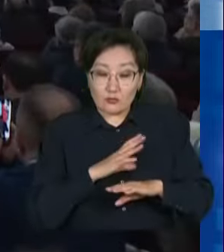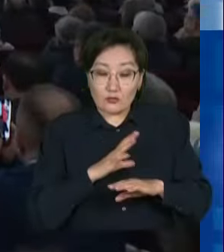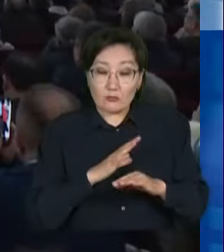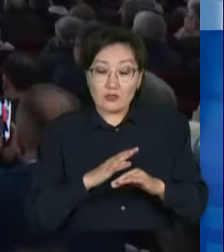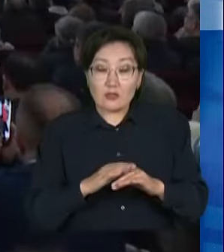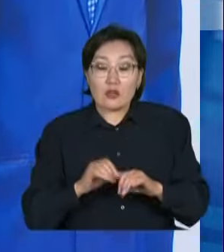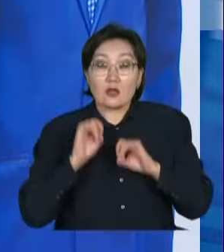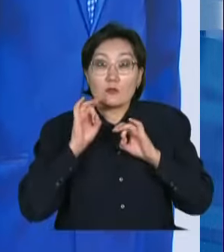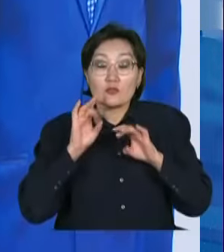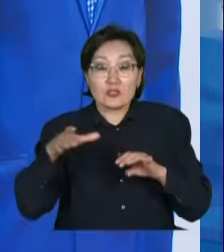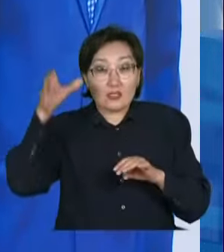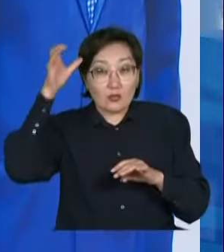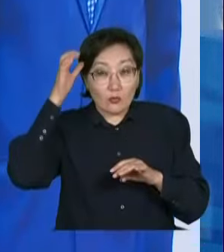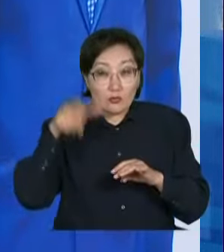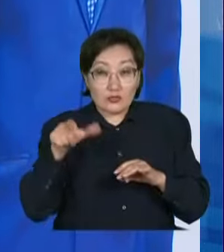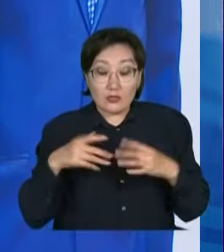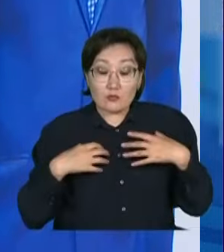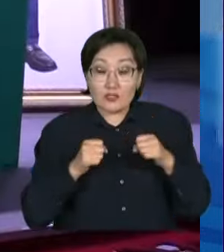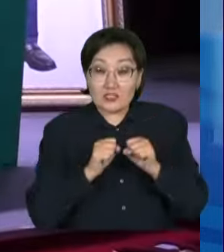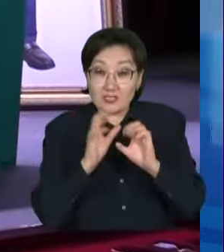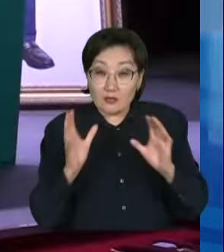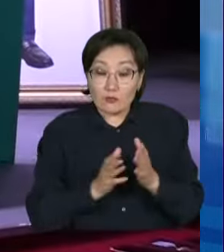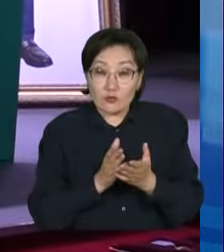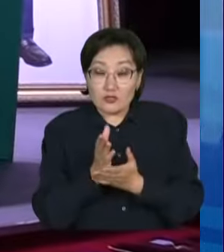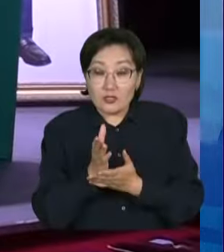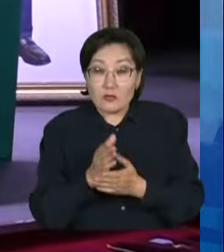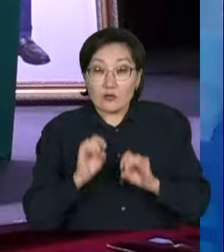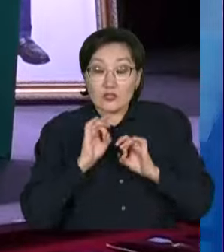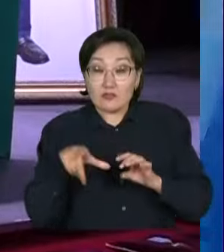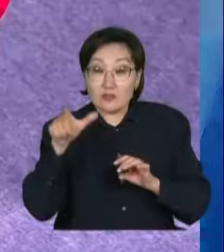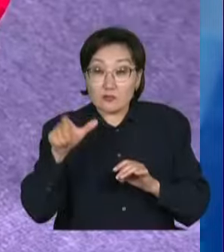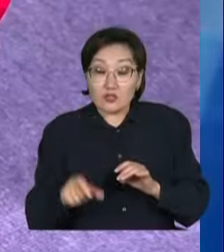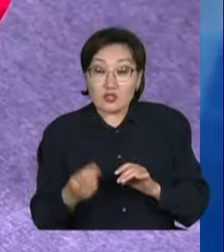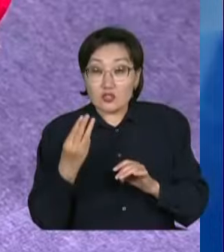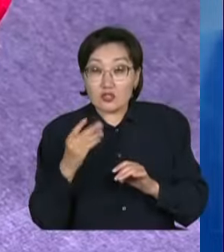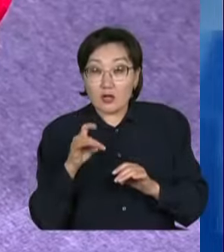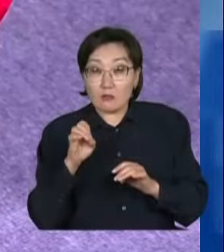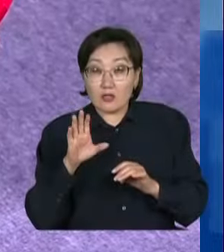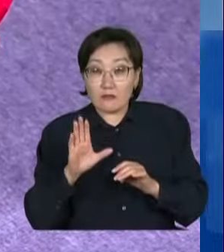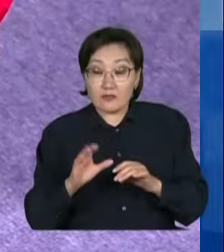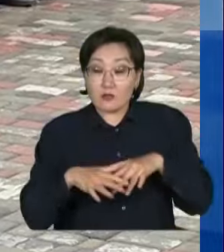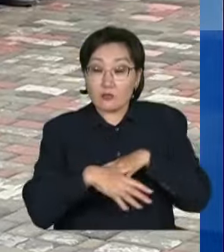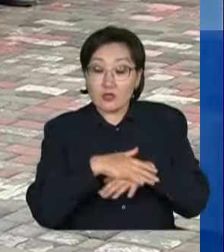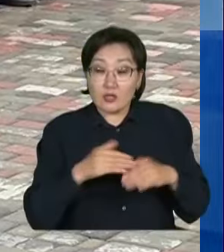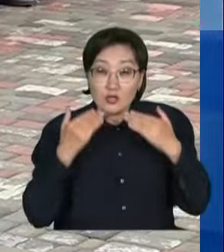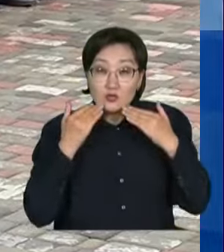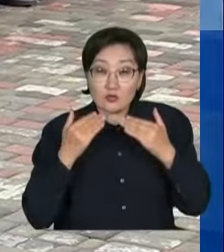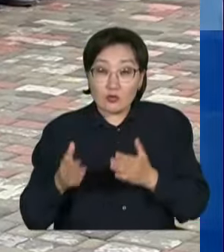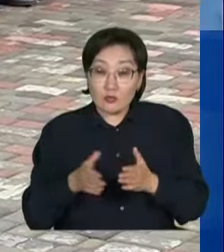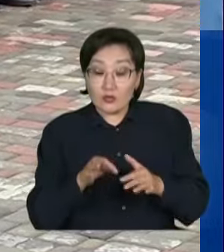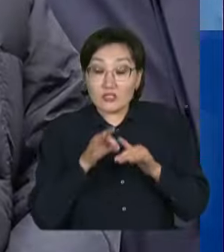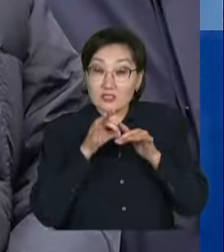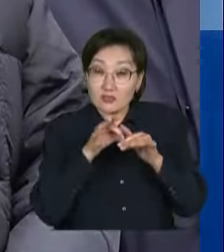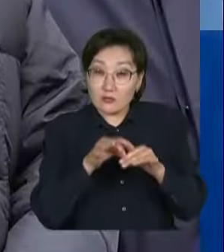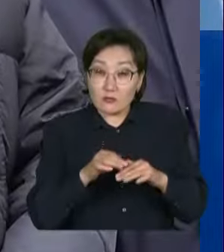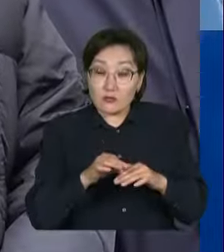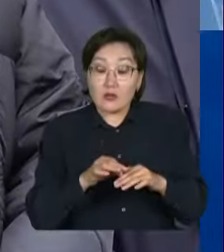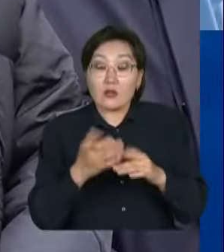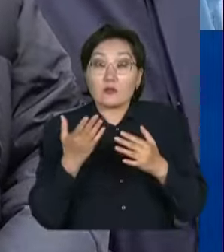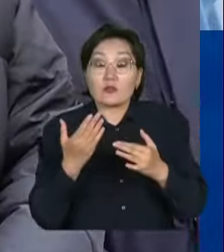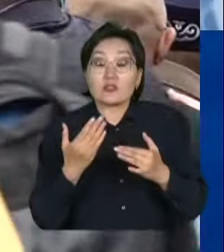Белгілі академик, денсаулық сақтау саласының аңызы Төрегелді Шармановты алаш жұрты ақтық сапарға шығарып салды. Теңдесі жоқ